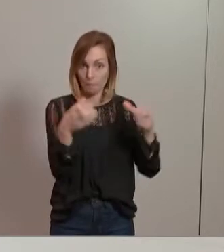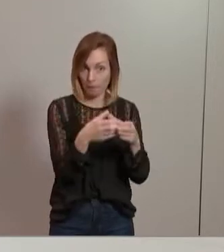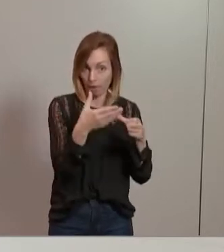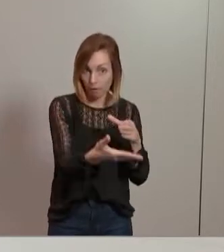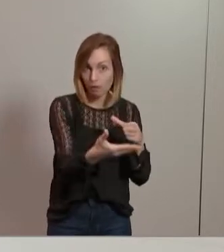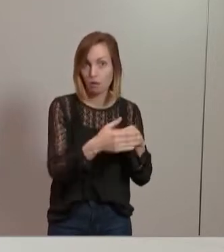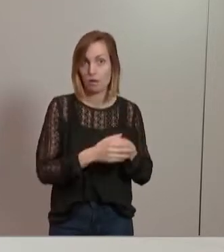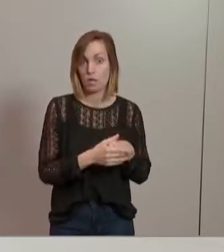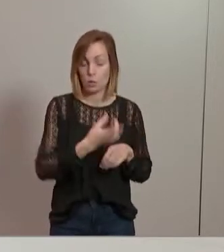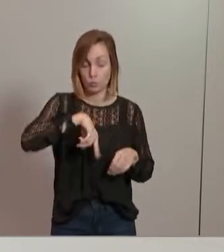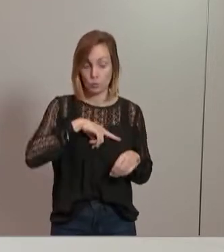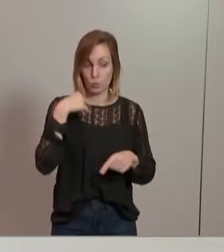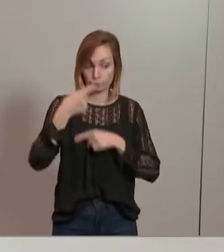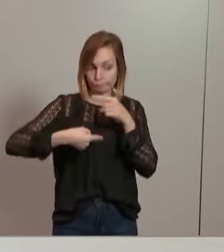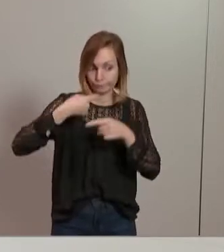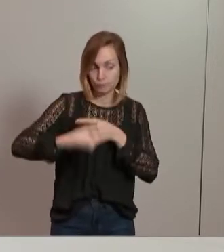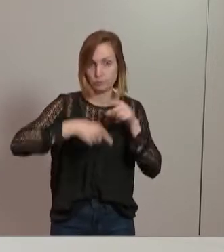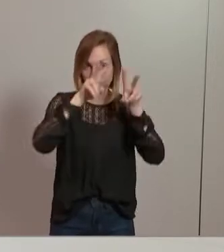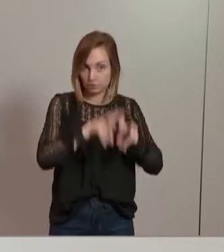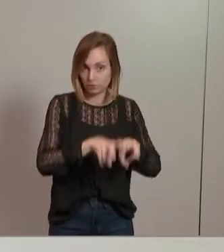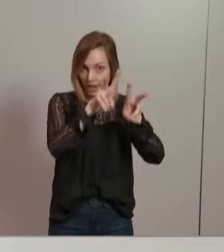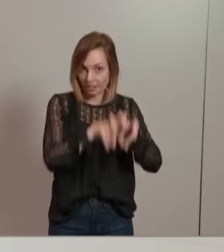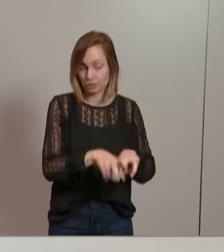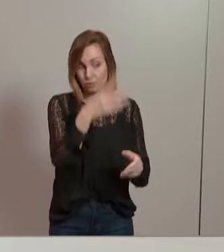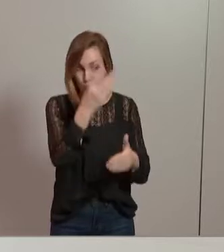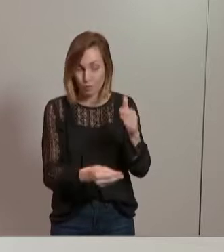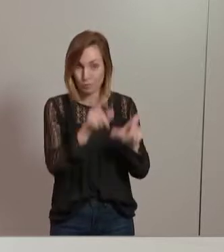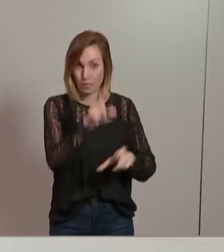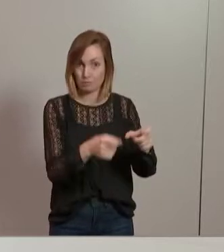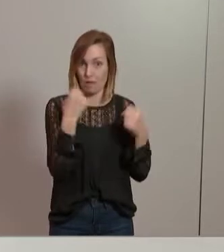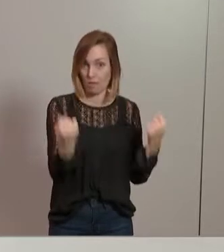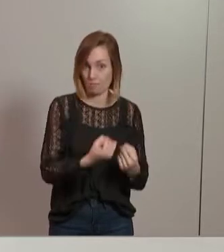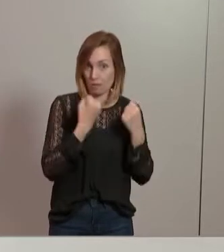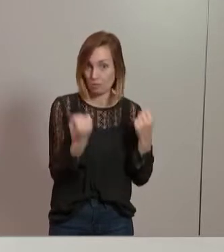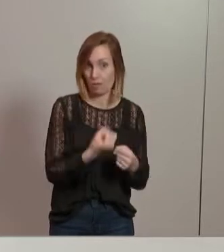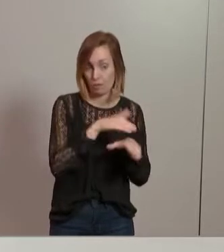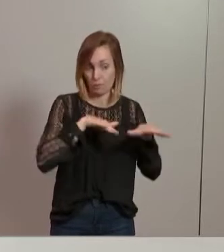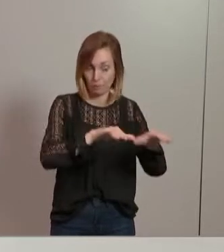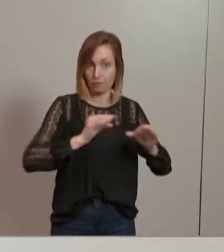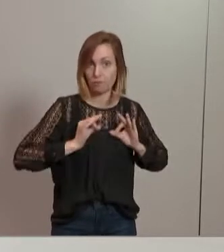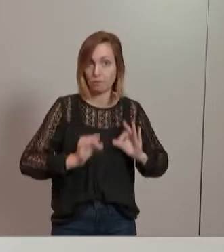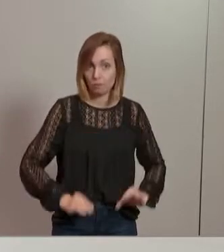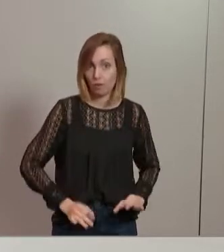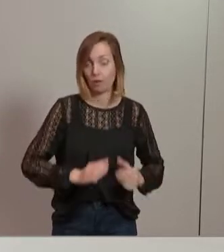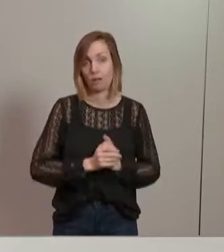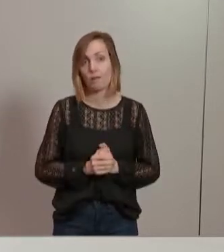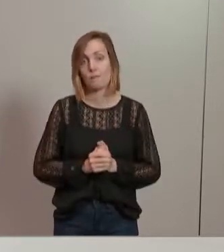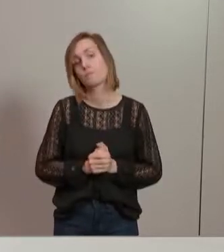recherches de solutions durables à la problématique récurrente du manque d'animateurs dans les accueils périscolaires. Et après